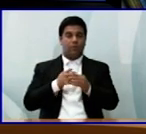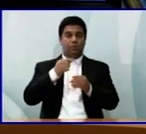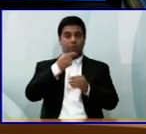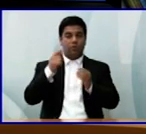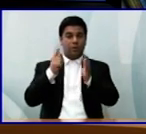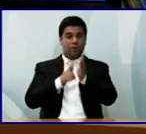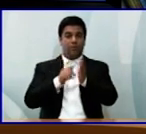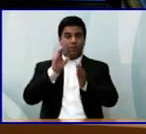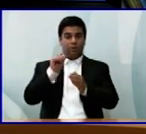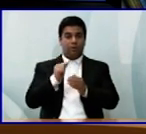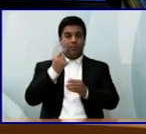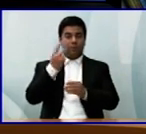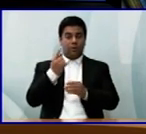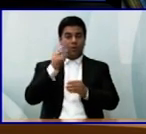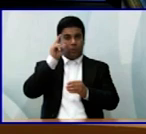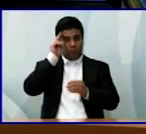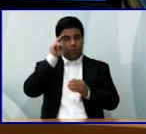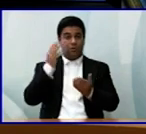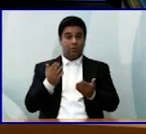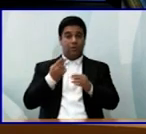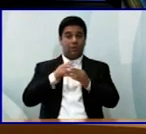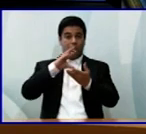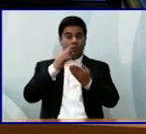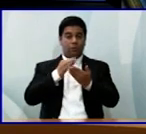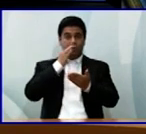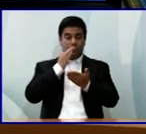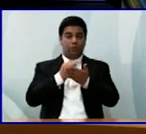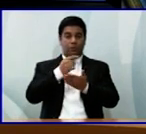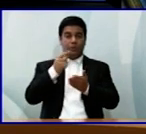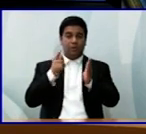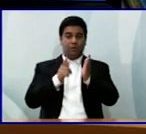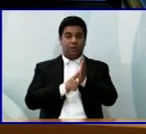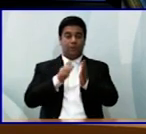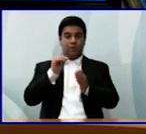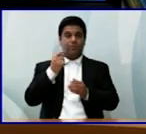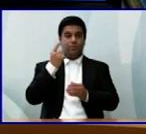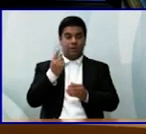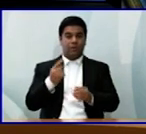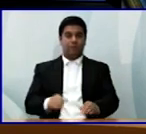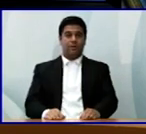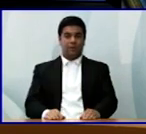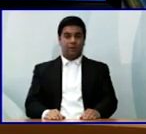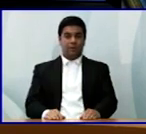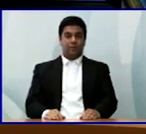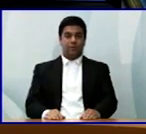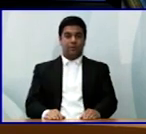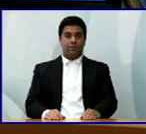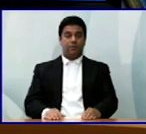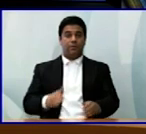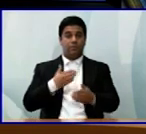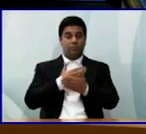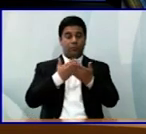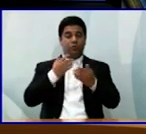7 va 1 sonlari. Javob minus 7 va 1 ekan.